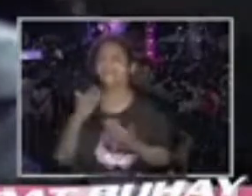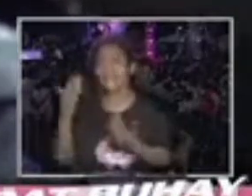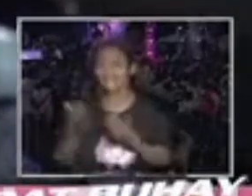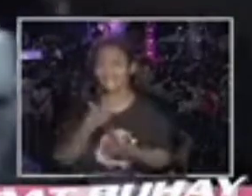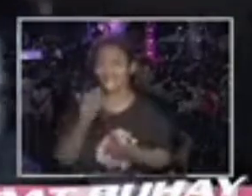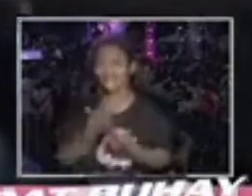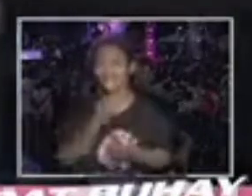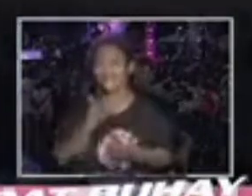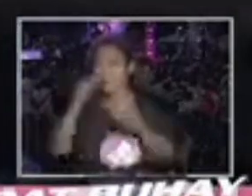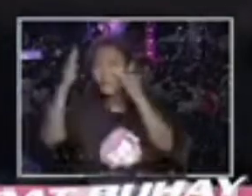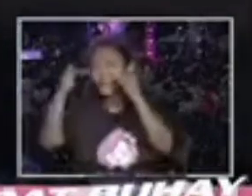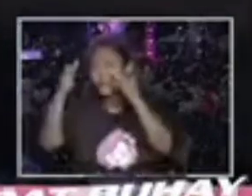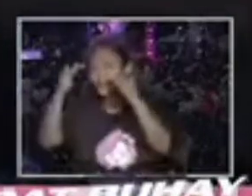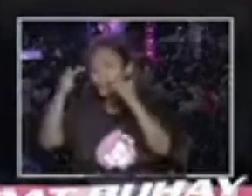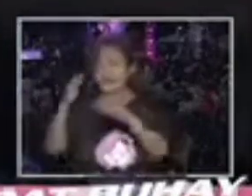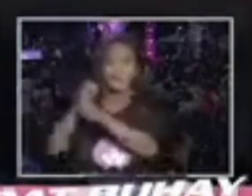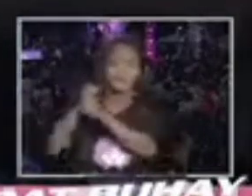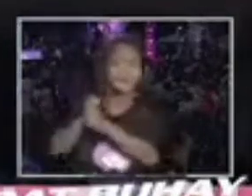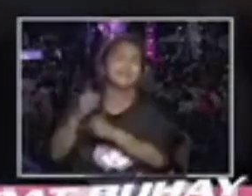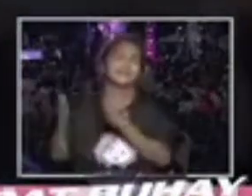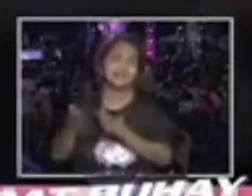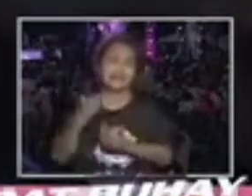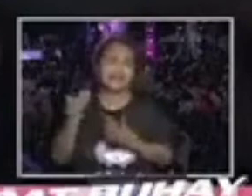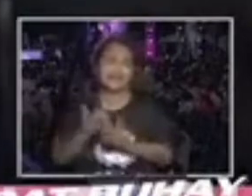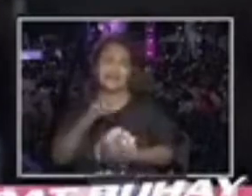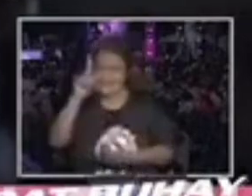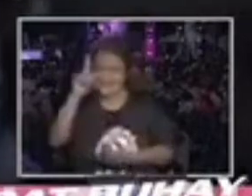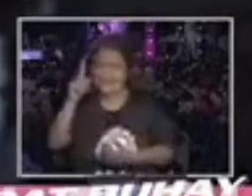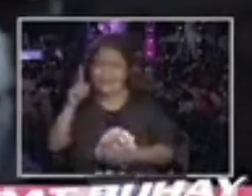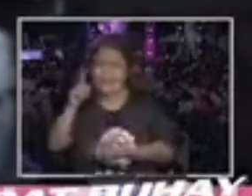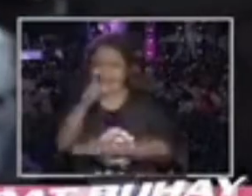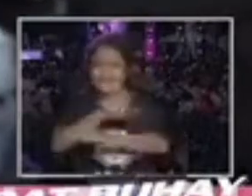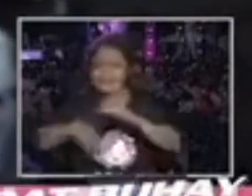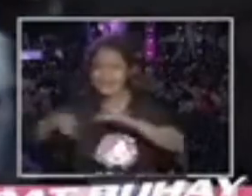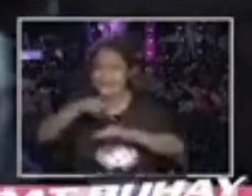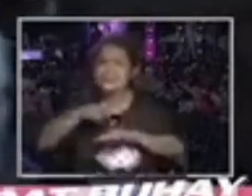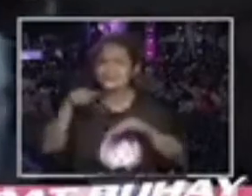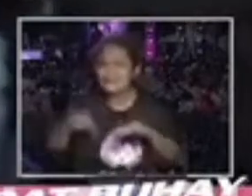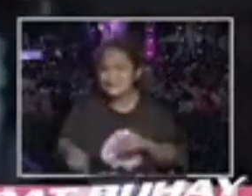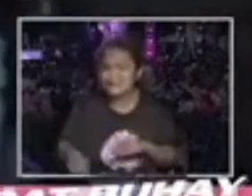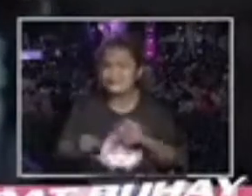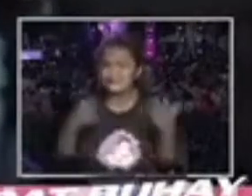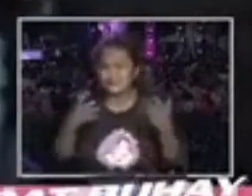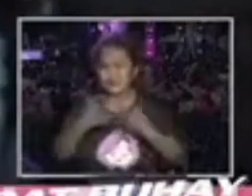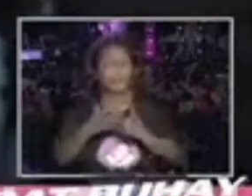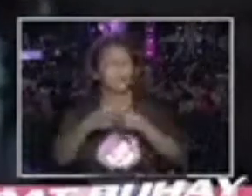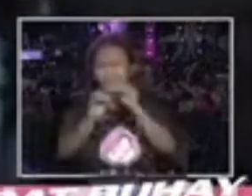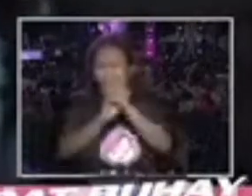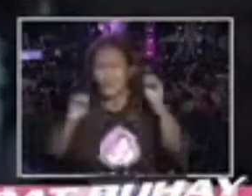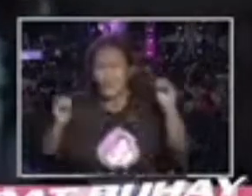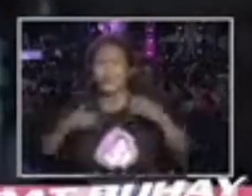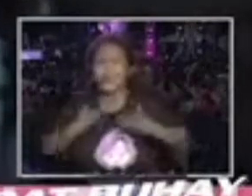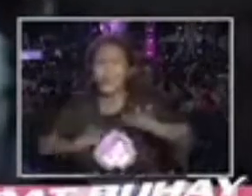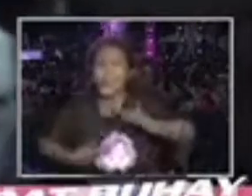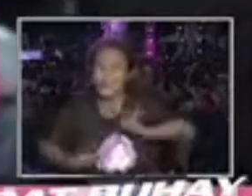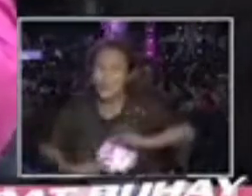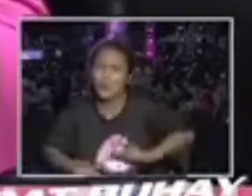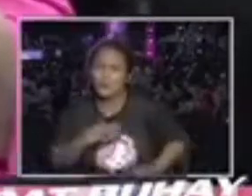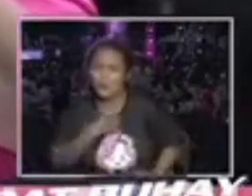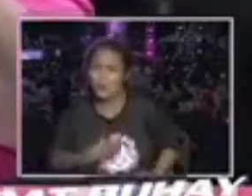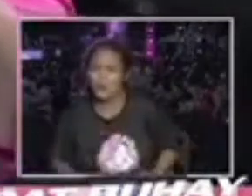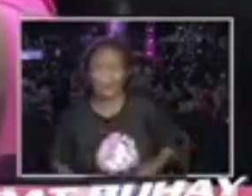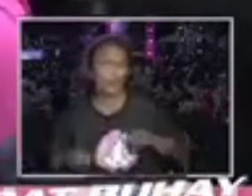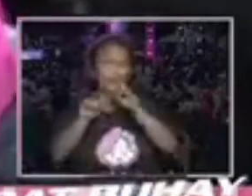mga pangarap na ito. Isang bansa kung saan walang magugutom, kung